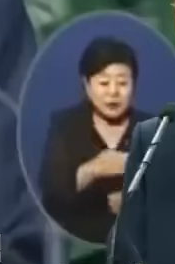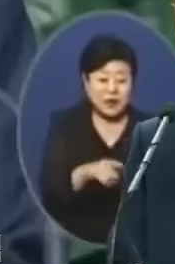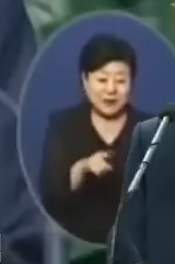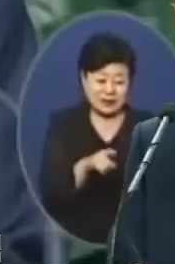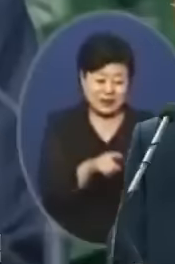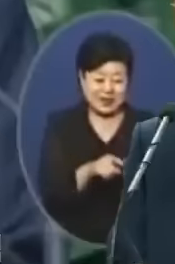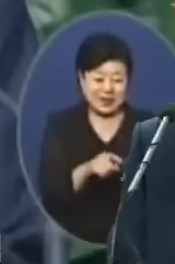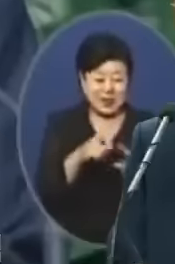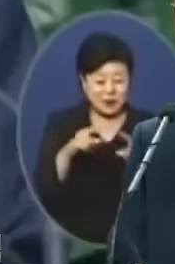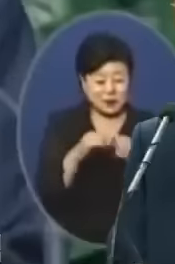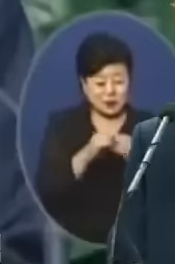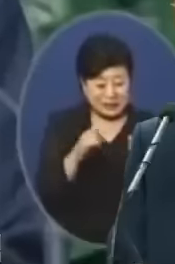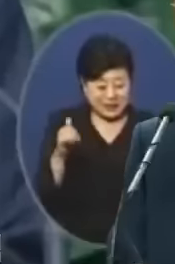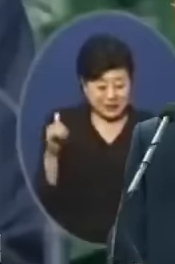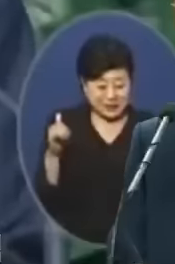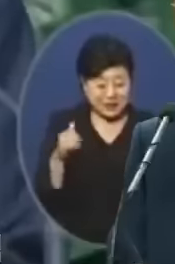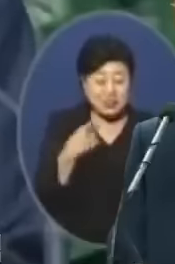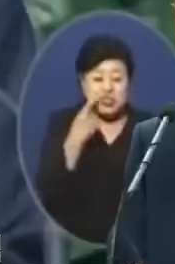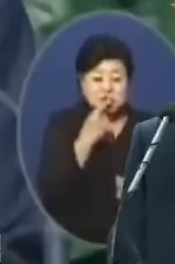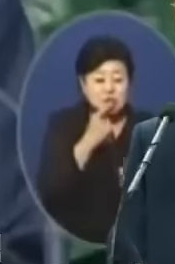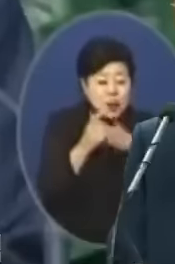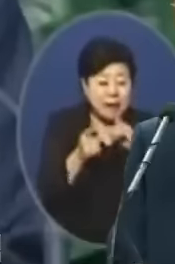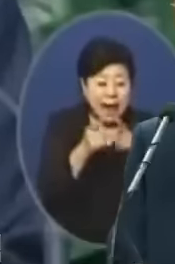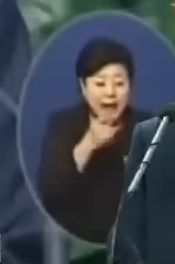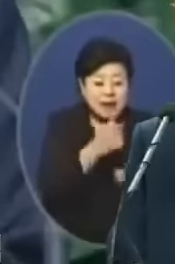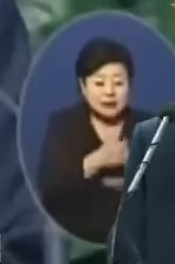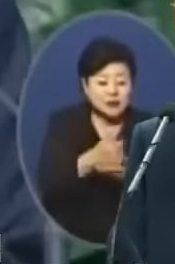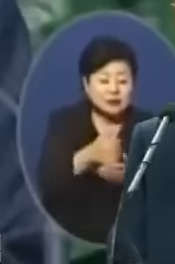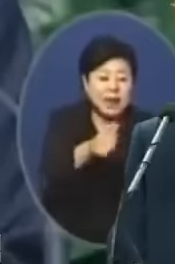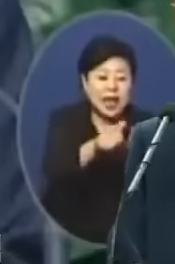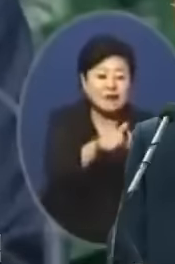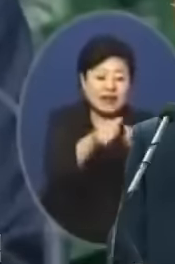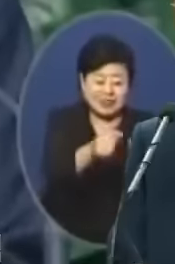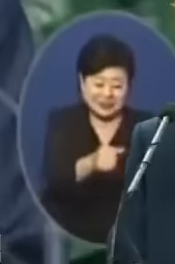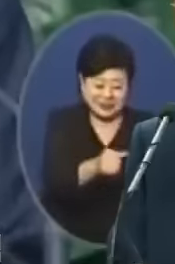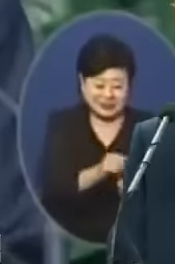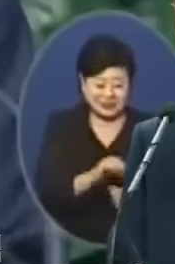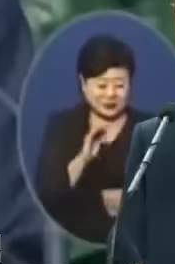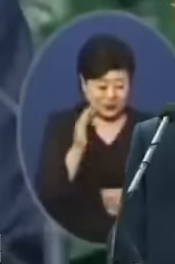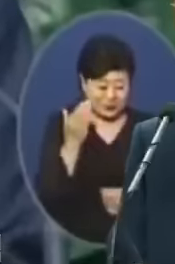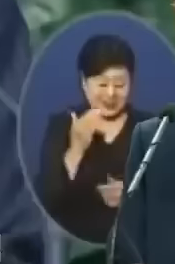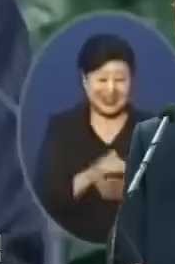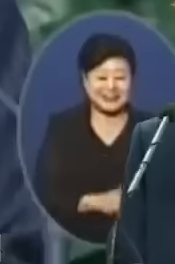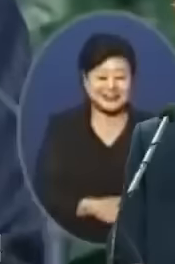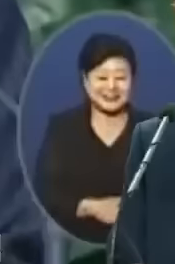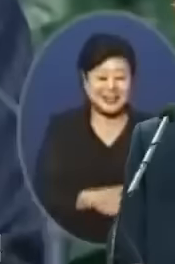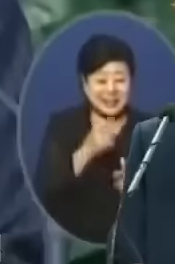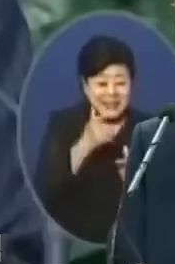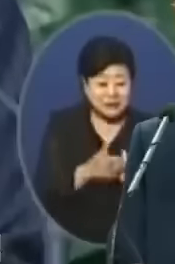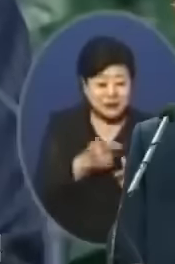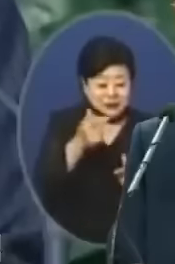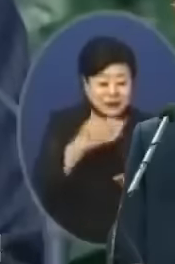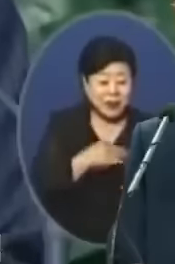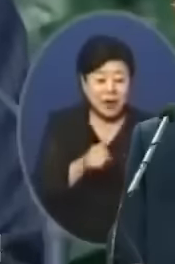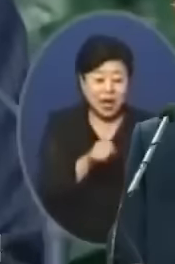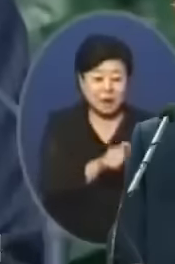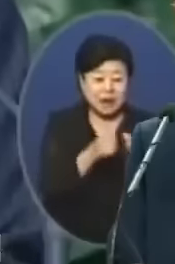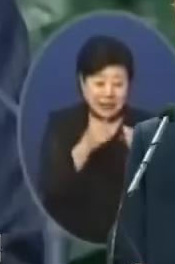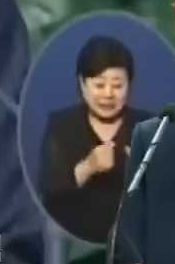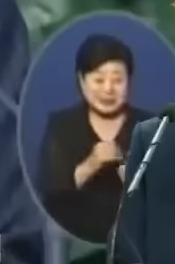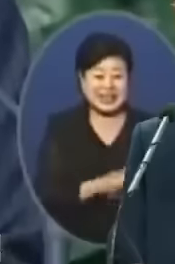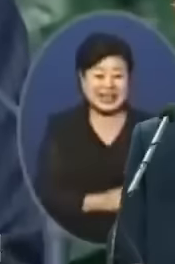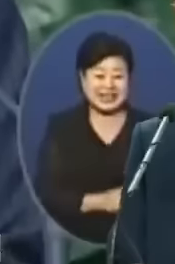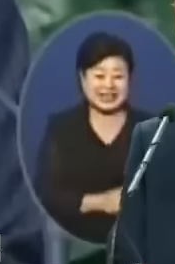같이 평범한 사람도 입술의 말로서 주님과 같이 계시고 일할 수 있는 것입니다. 예수님이 나와 같이